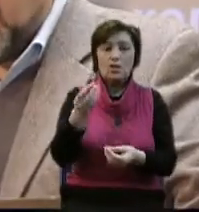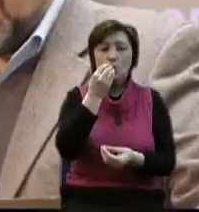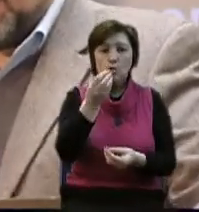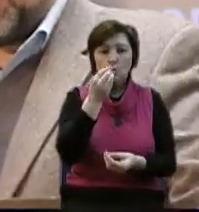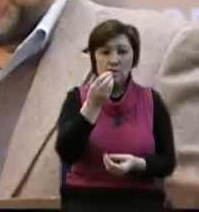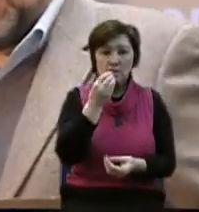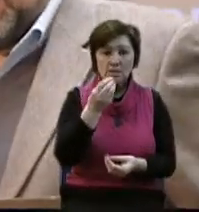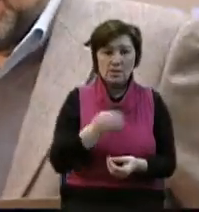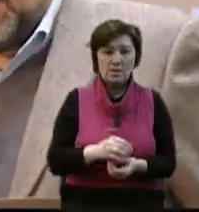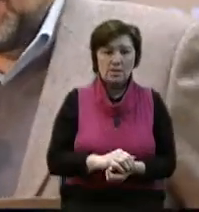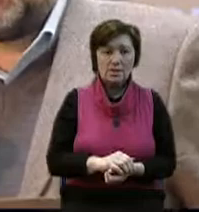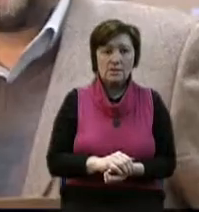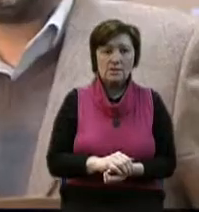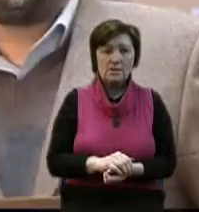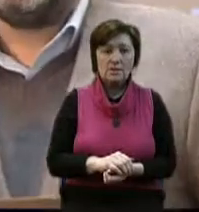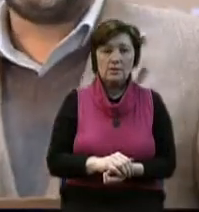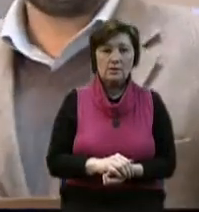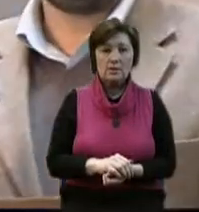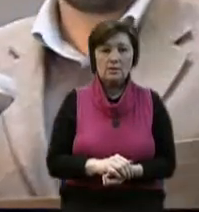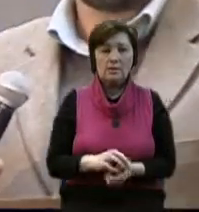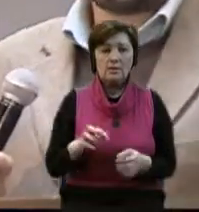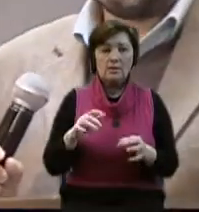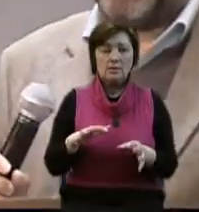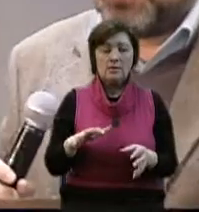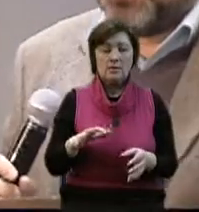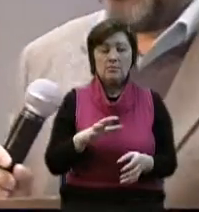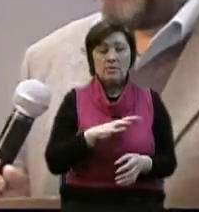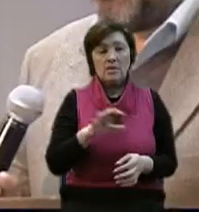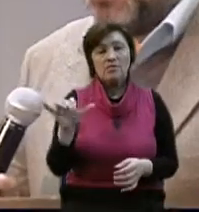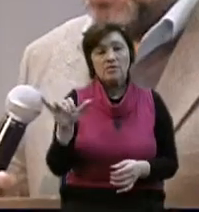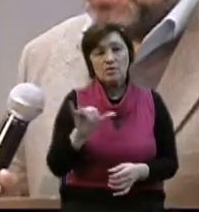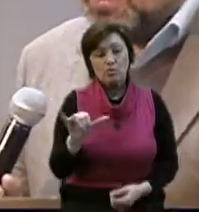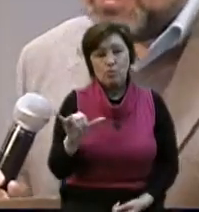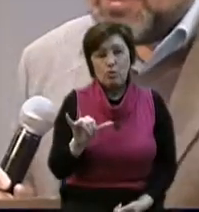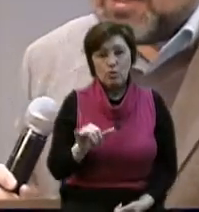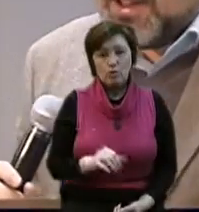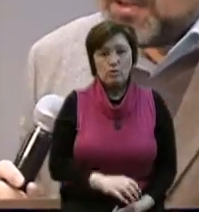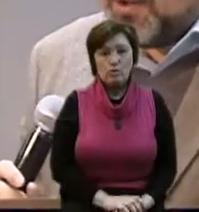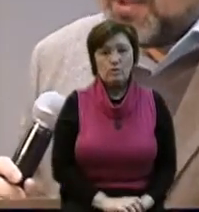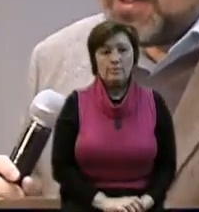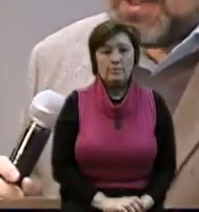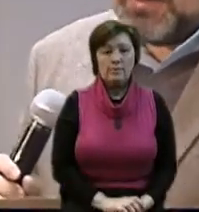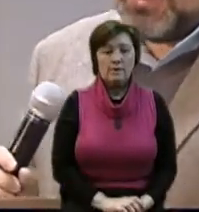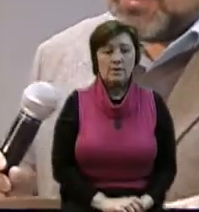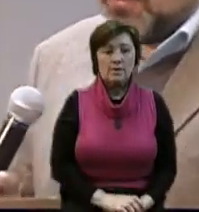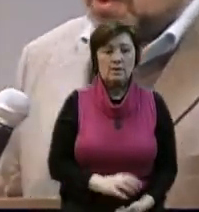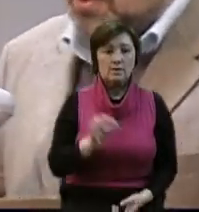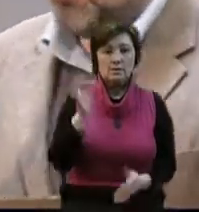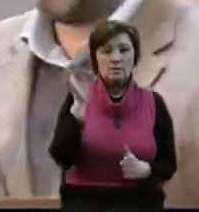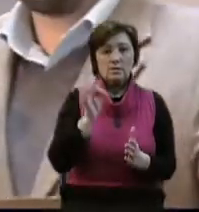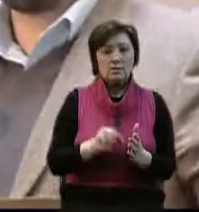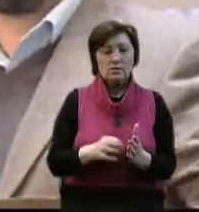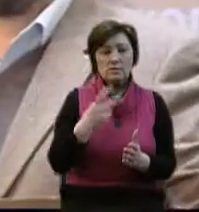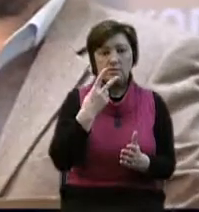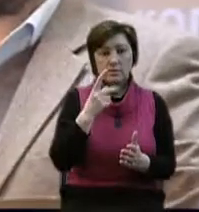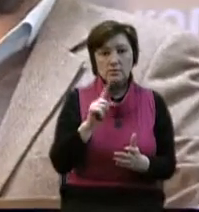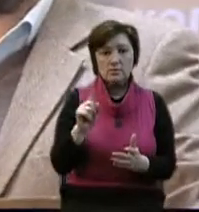есть». Итак, дело было в субботу. Давайте сразу обратимся к тому, что